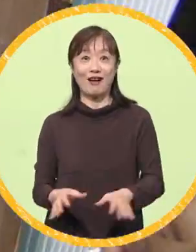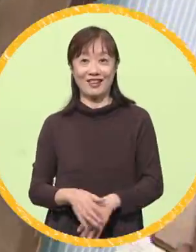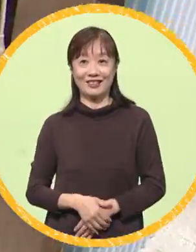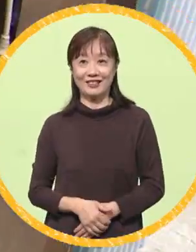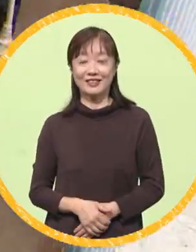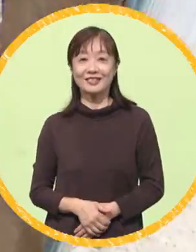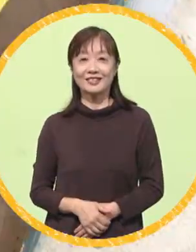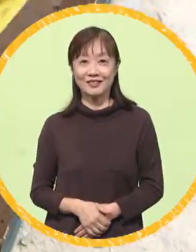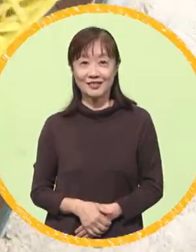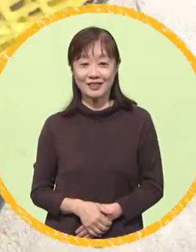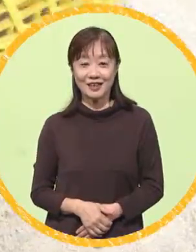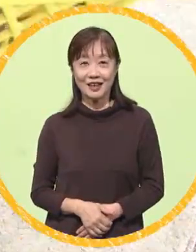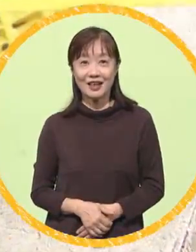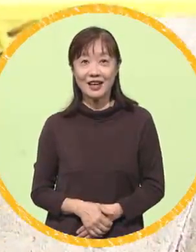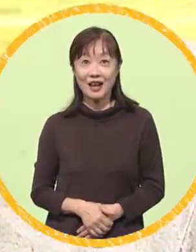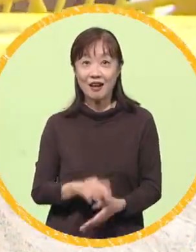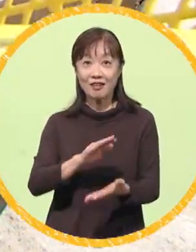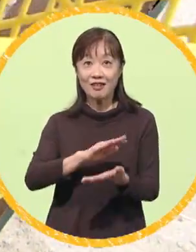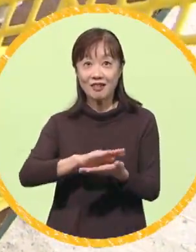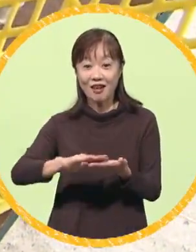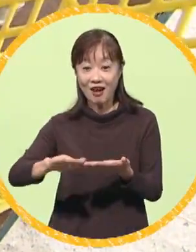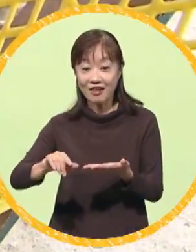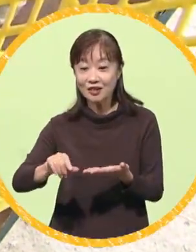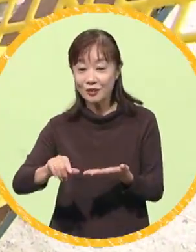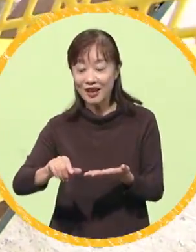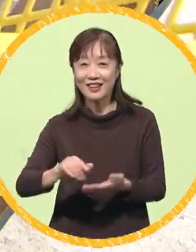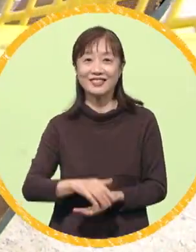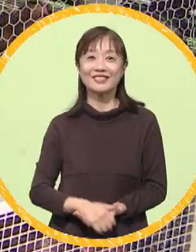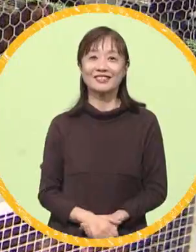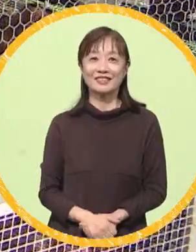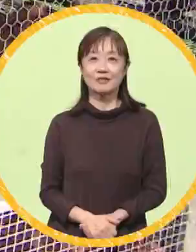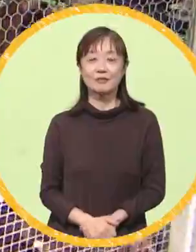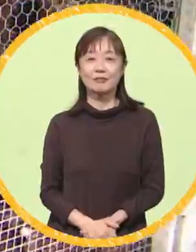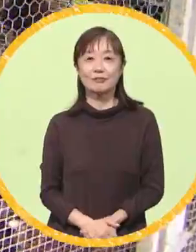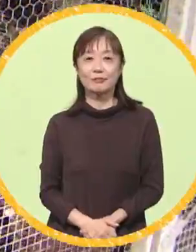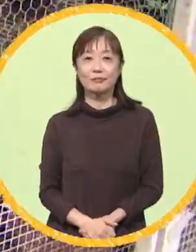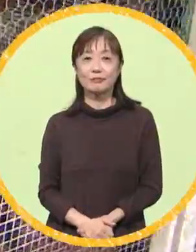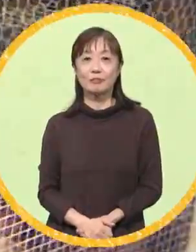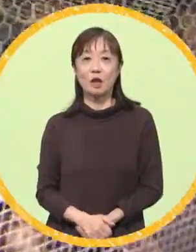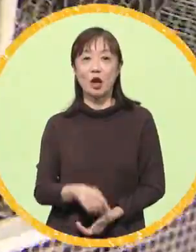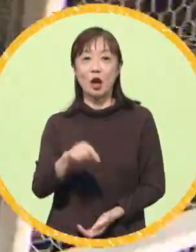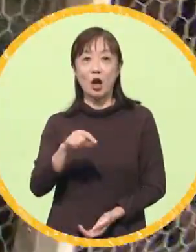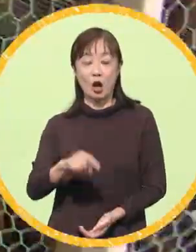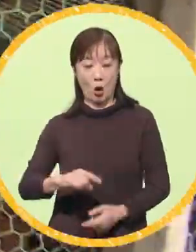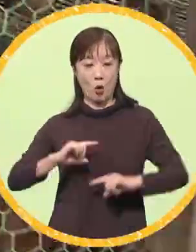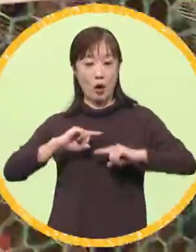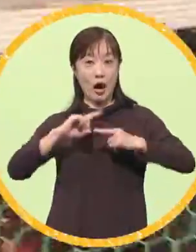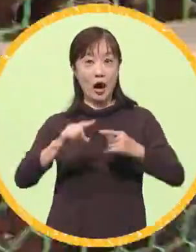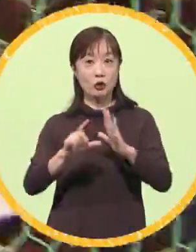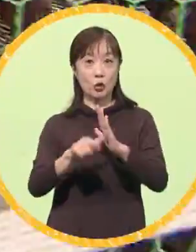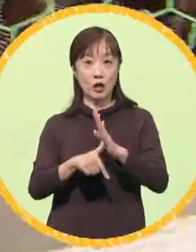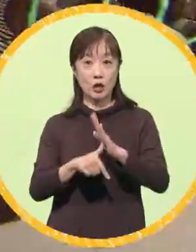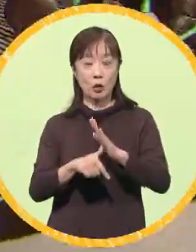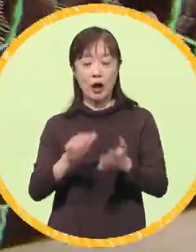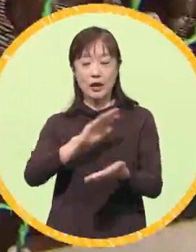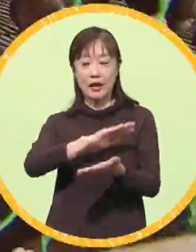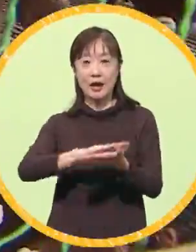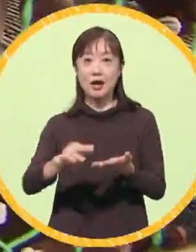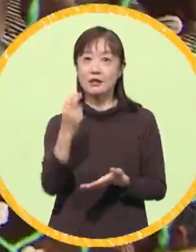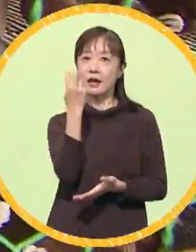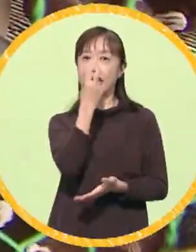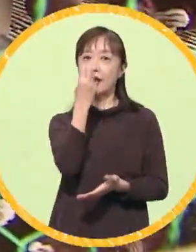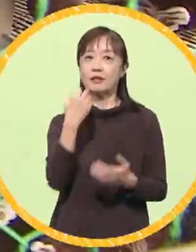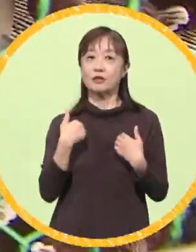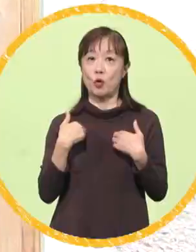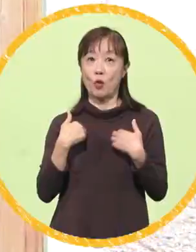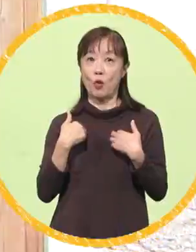ですか？ はい、 卵ですね。 はい、 わ、すごい綺麗ですね。 鶏舎の中に入るには衛生管理をしっかりということ